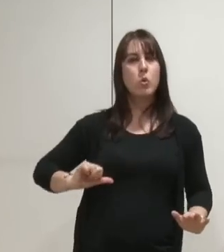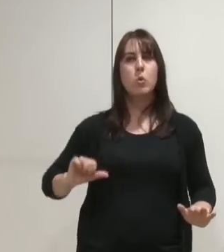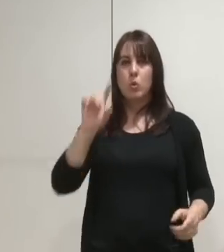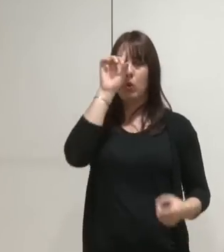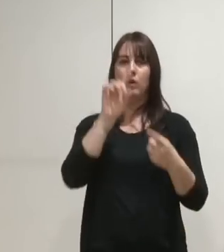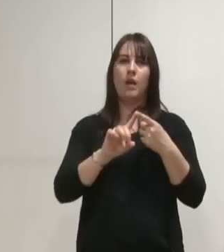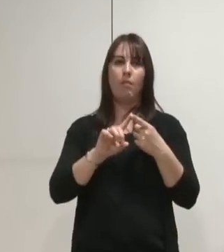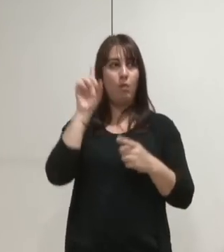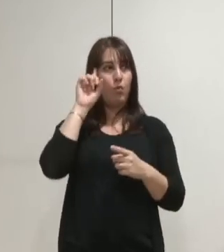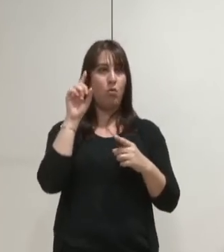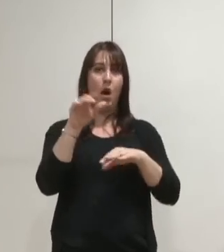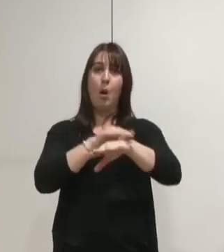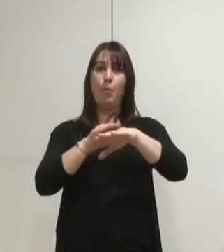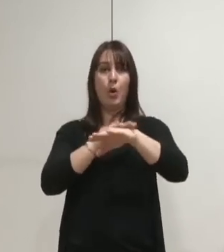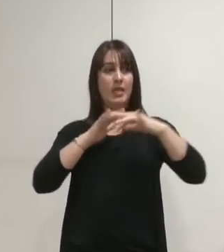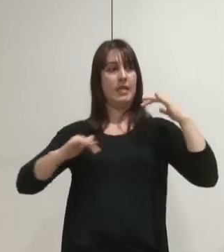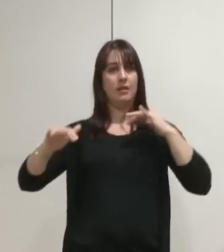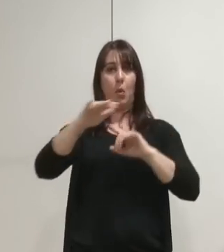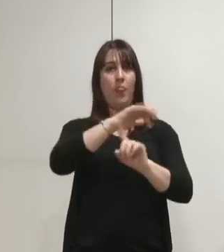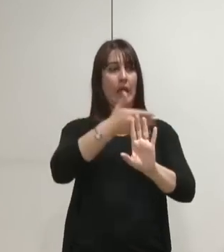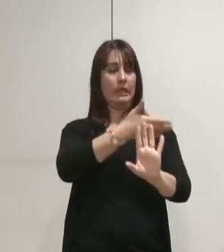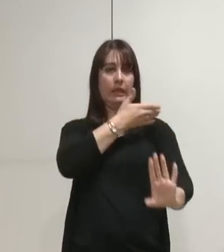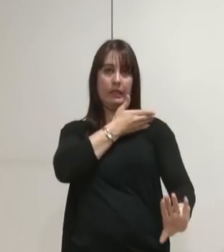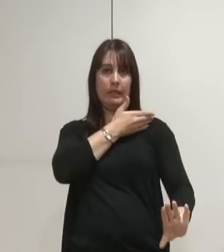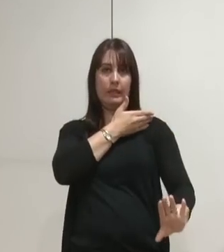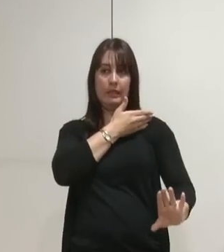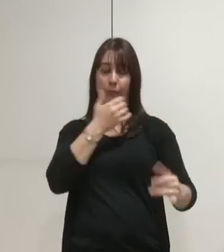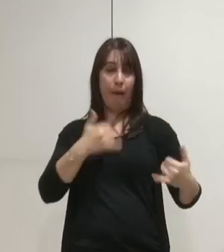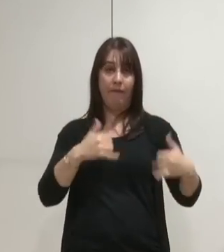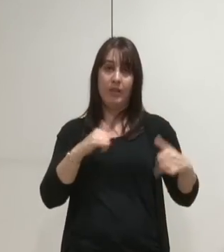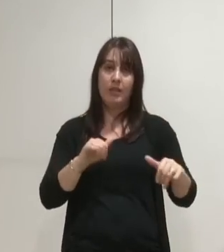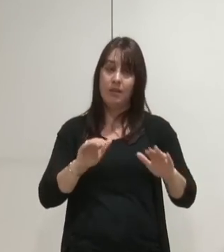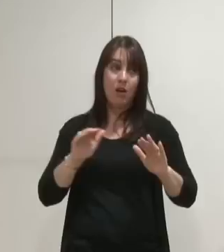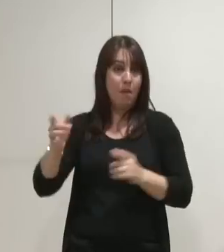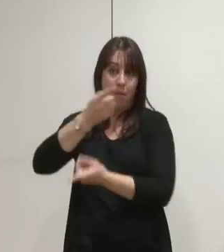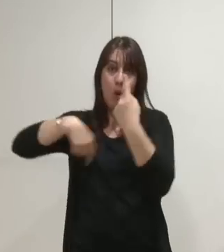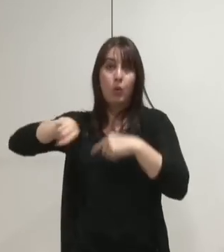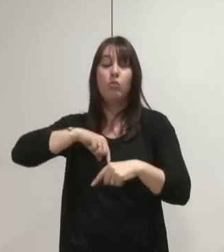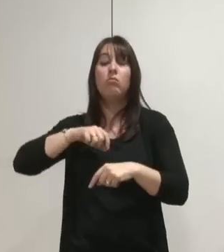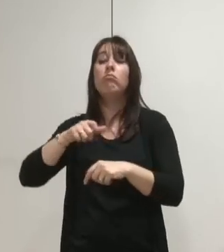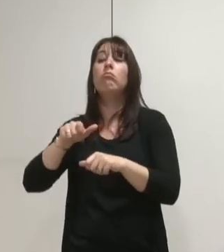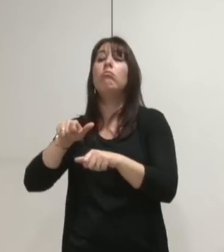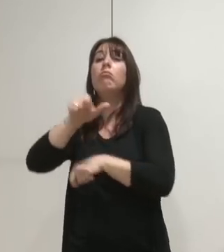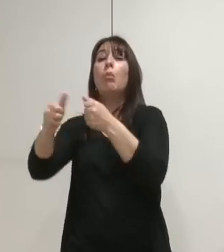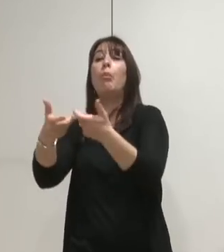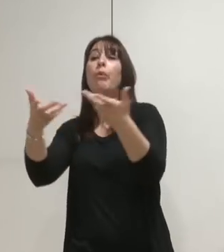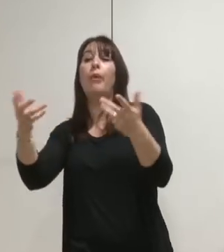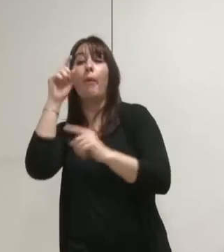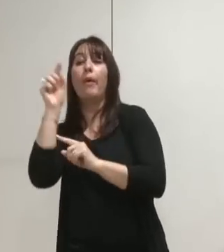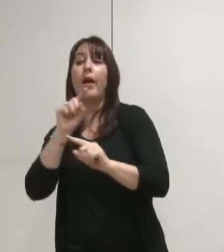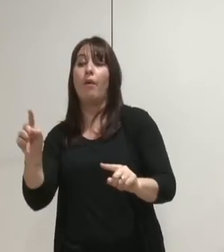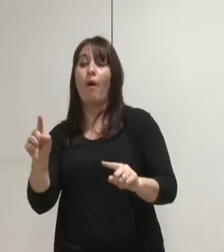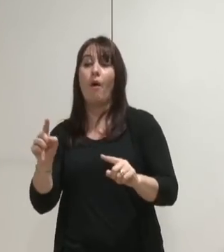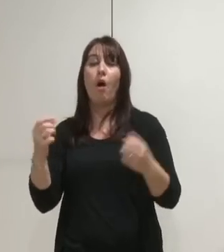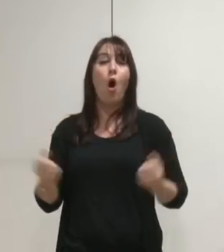dans un contexte politique local qui raésonne encore n'en déplaise à nous tous ou à certains des déclarations de